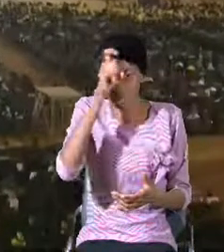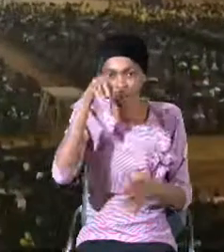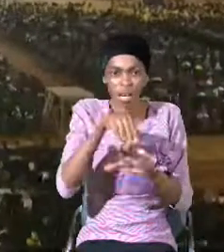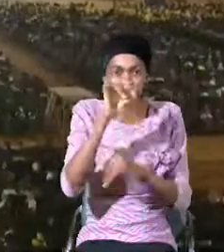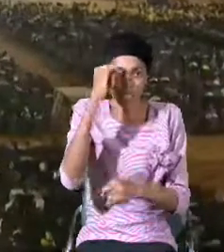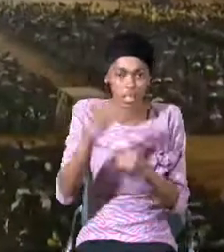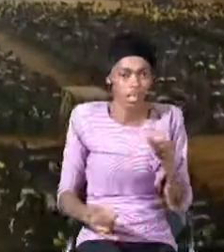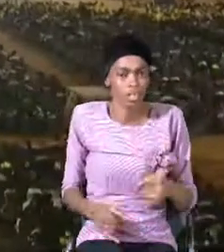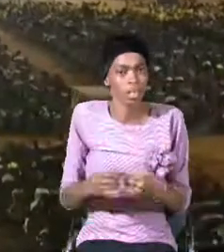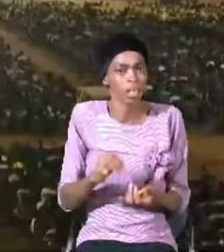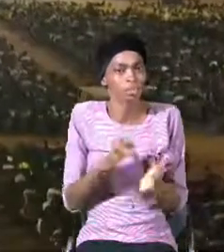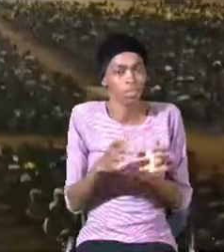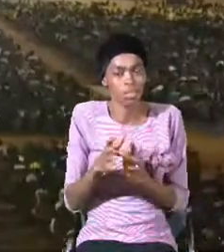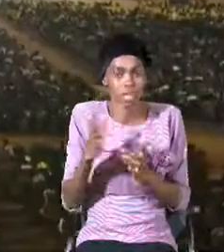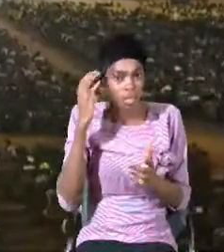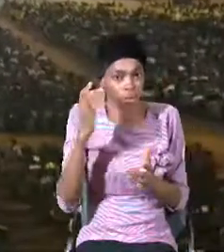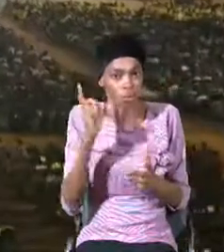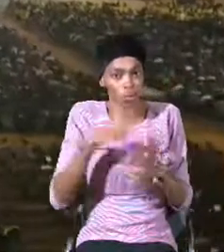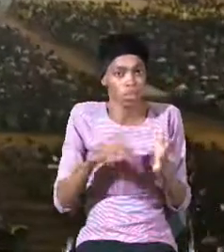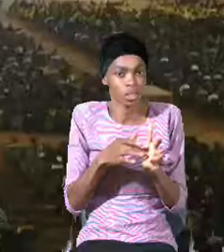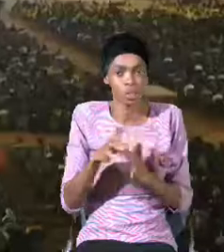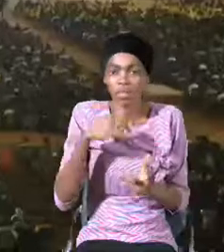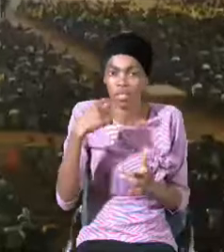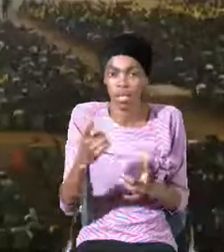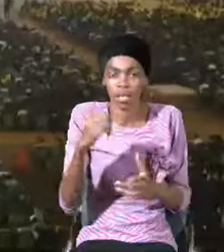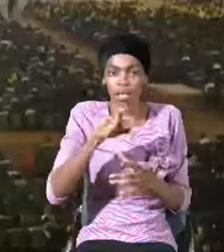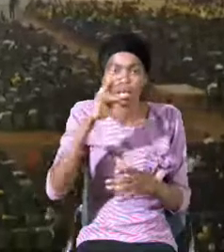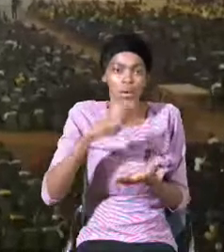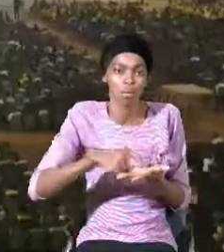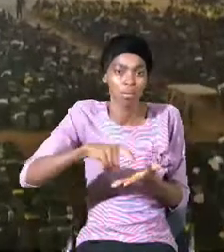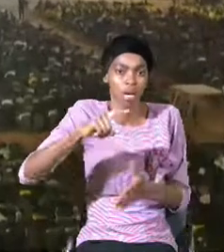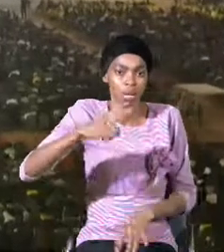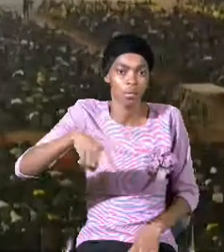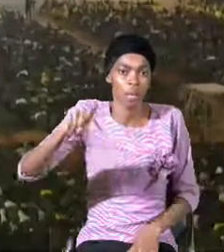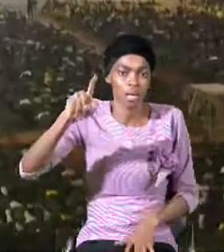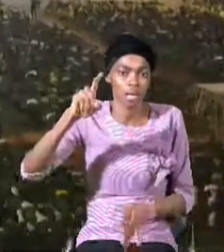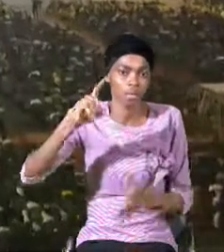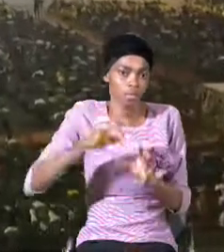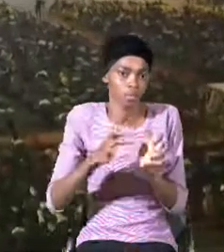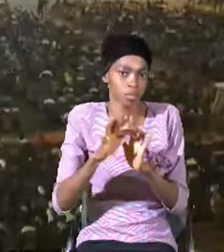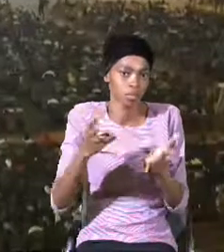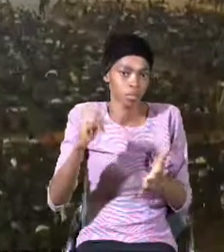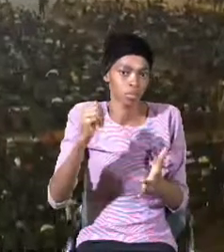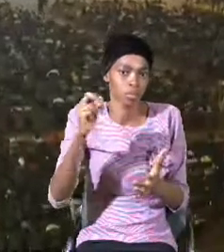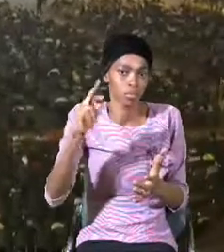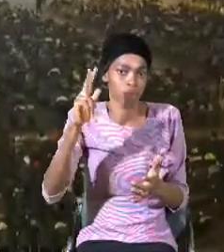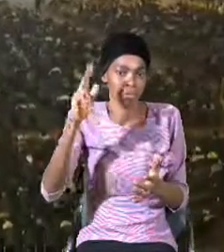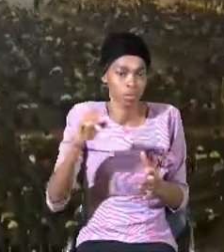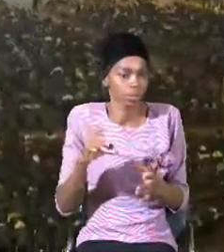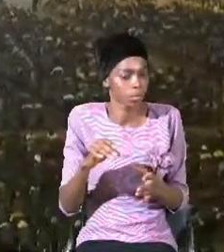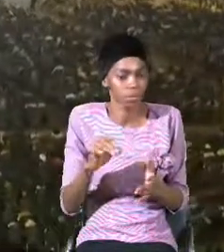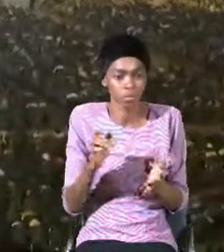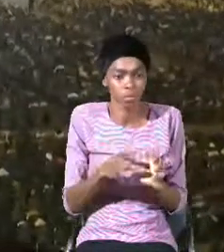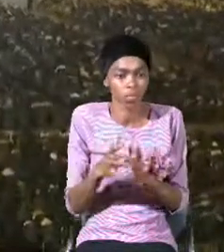insensé à la fin. Jésus a dit en Marc, chapitre 8, verset 36.